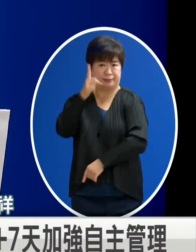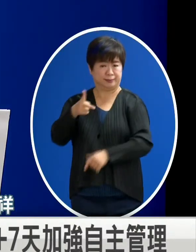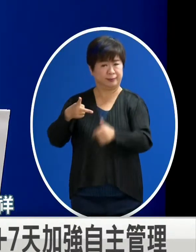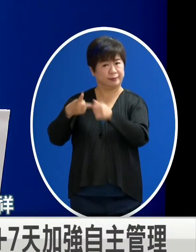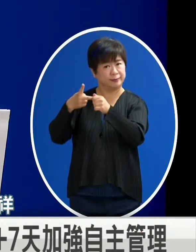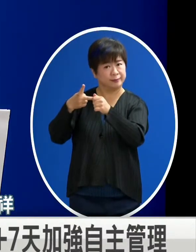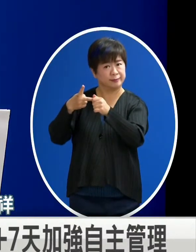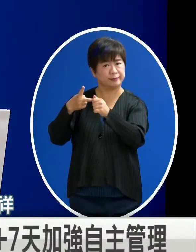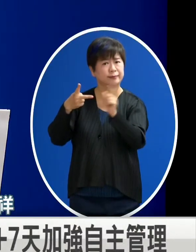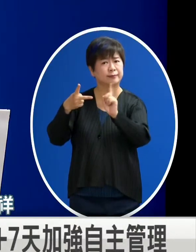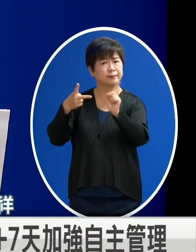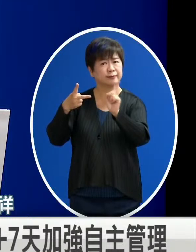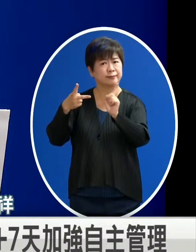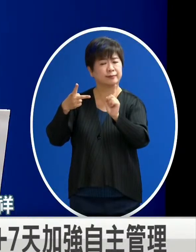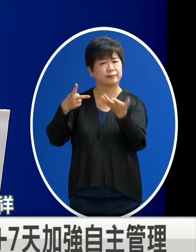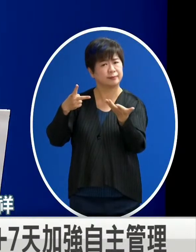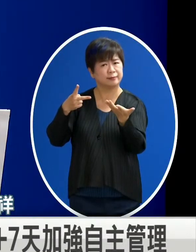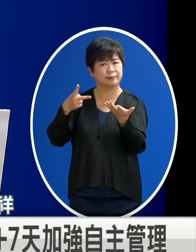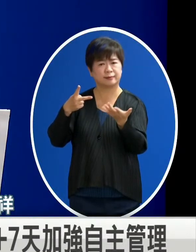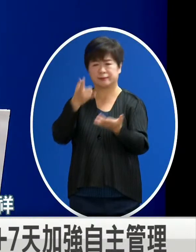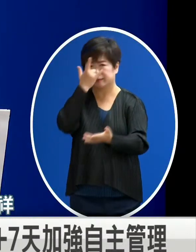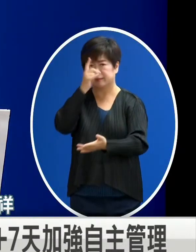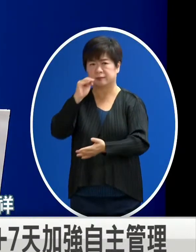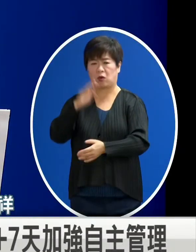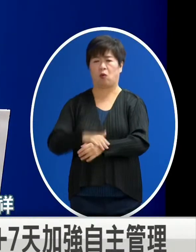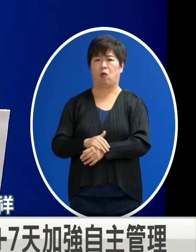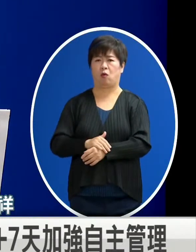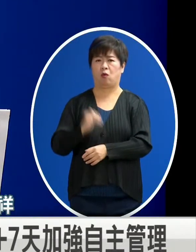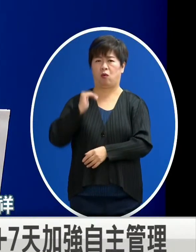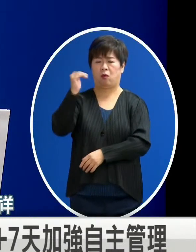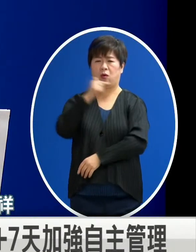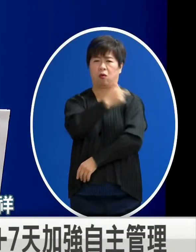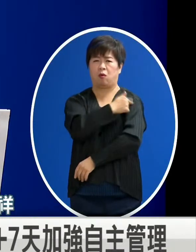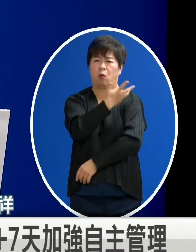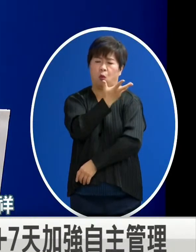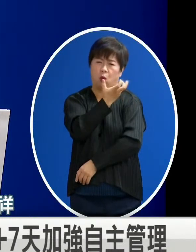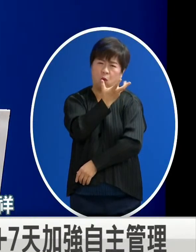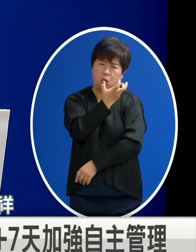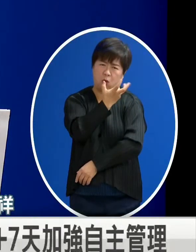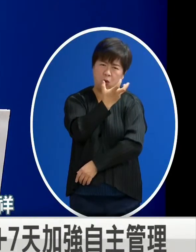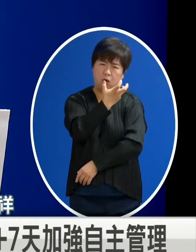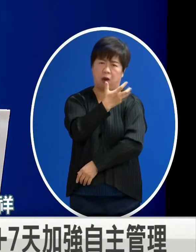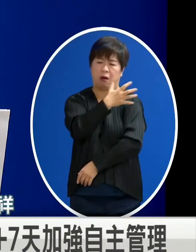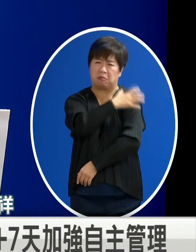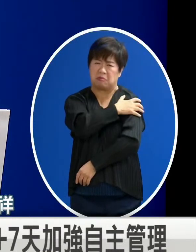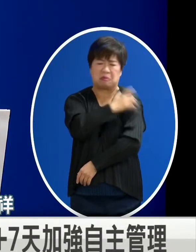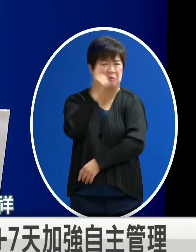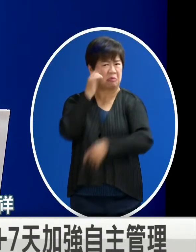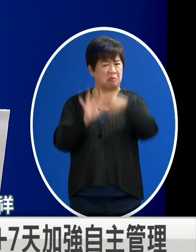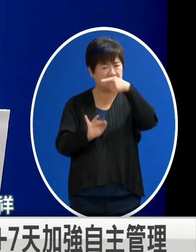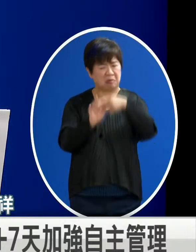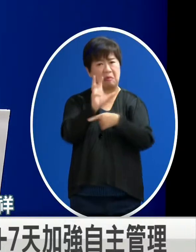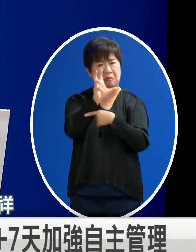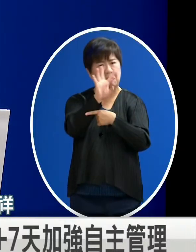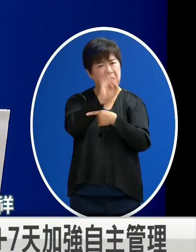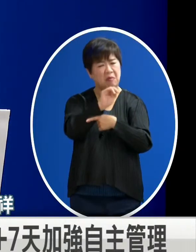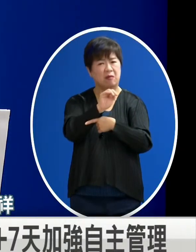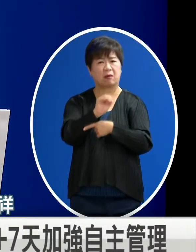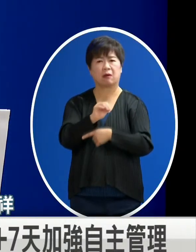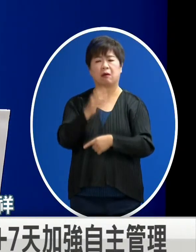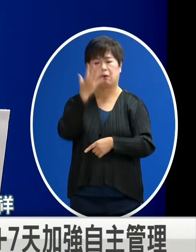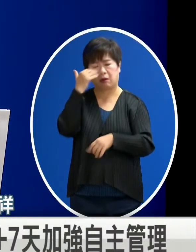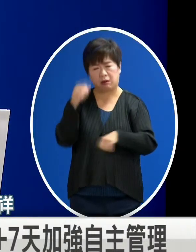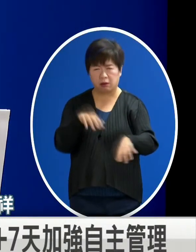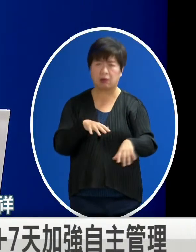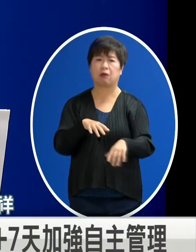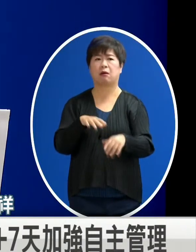就变得比较就是更高一点了，疼痛的部分。疼痛注射部位疼痛大概80%，疲倦